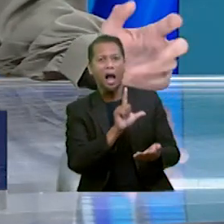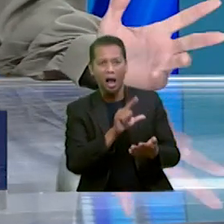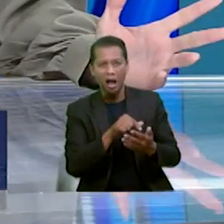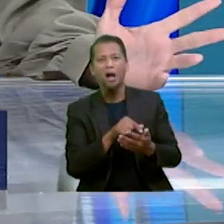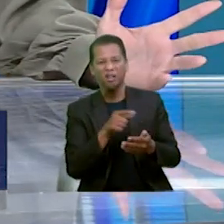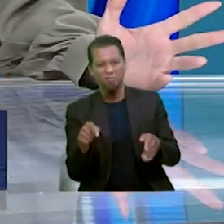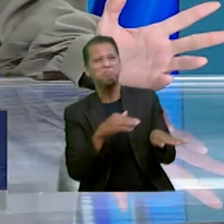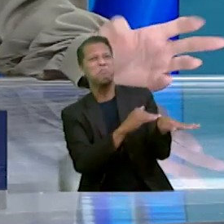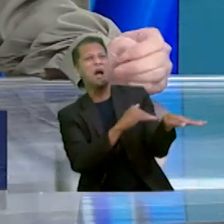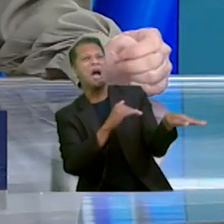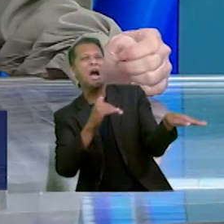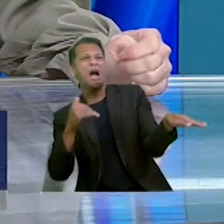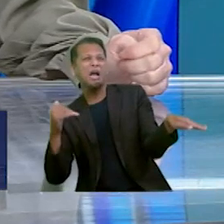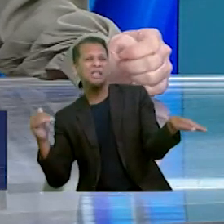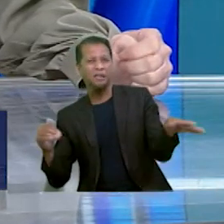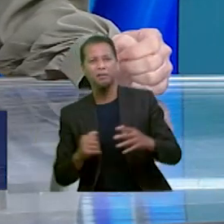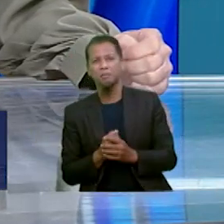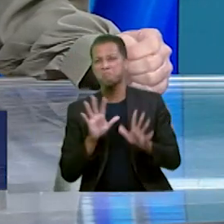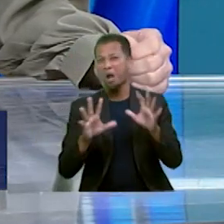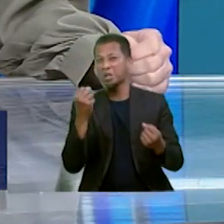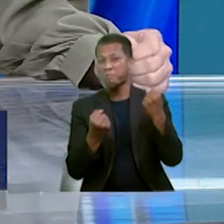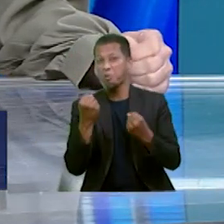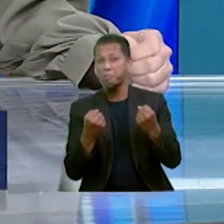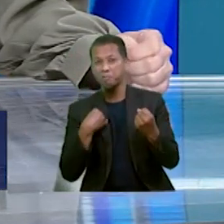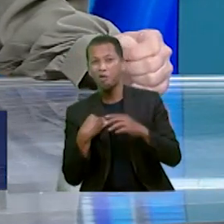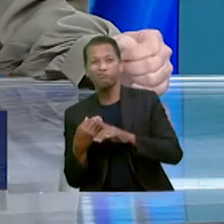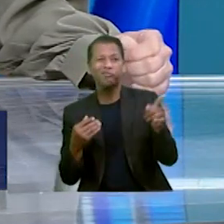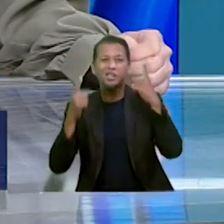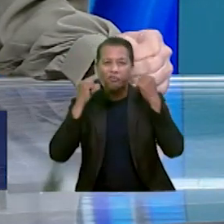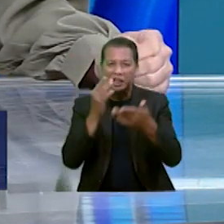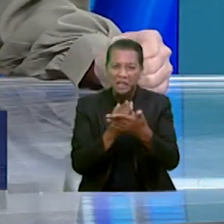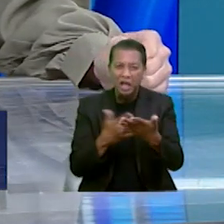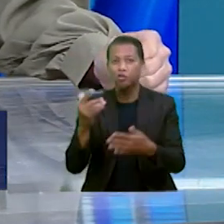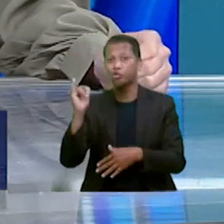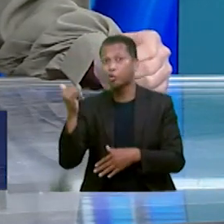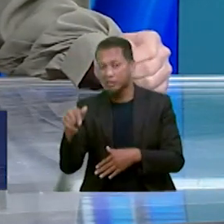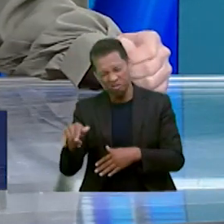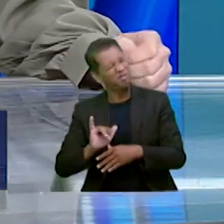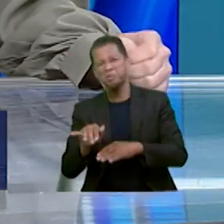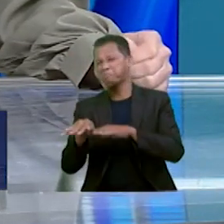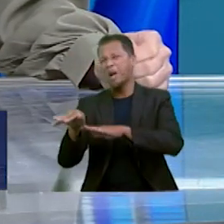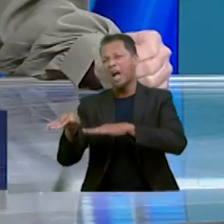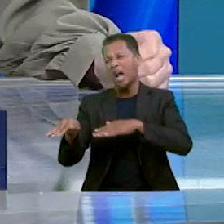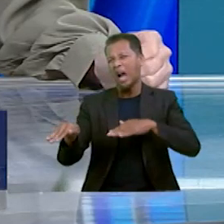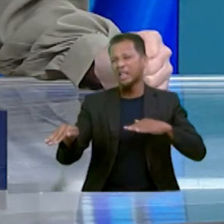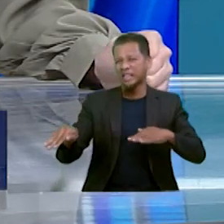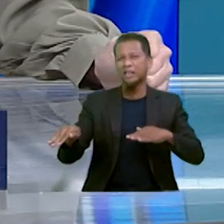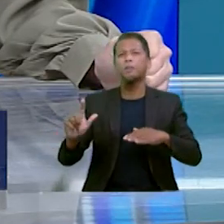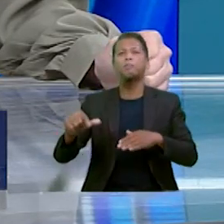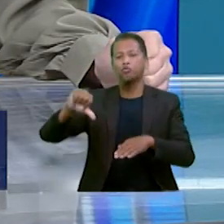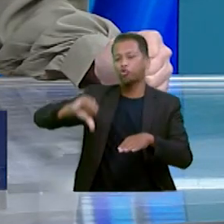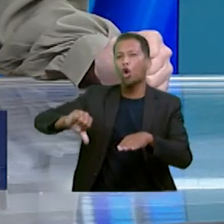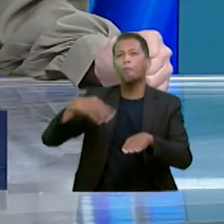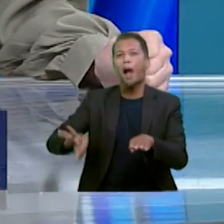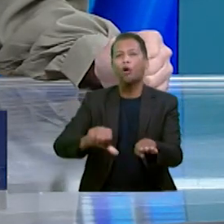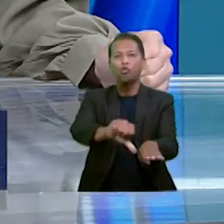terjebak kemacetan panjang. Sementara ribuan kendaraan arah ke Jawa Tengah dan Yogyakarta terjebak macet akibat pengecoran jalan yang belum